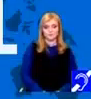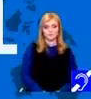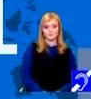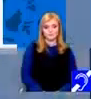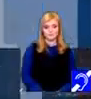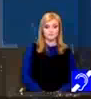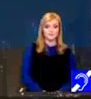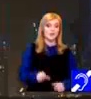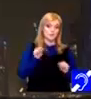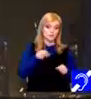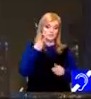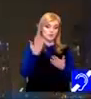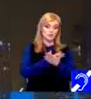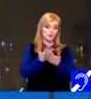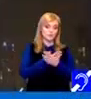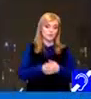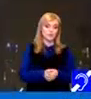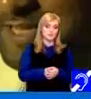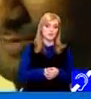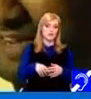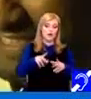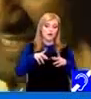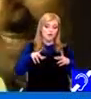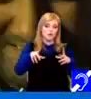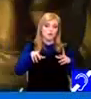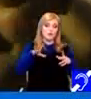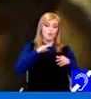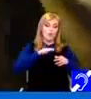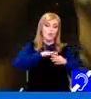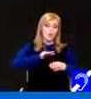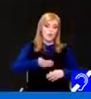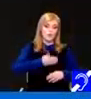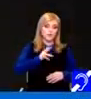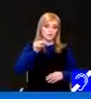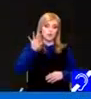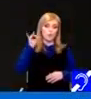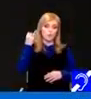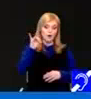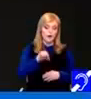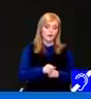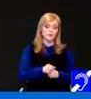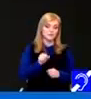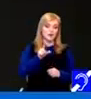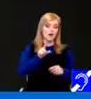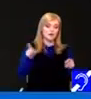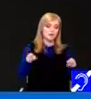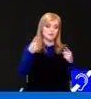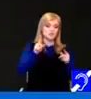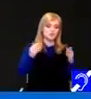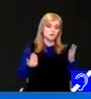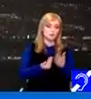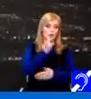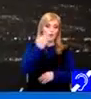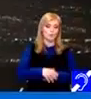Cum ar fi să vedeți un film sau un meci pe un ecran cât un stadion de fotbal? O companie din Dubai vă poate satisface curiozitatea pentru că a realizat